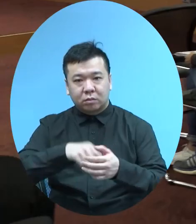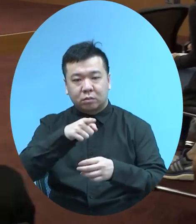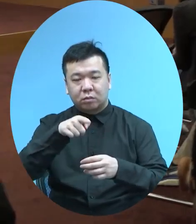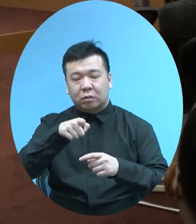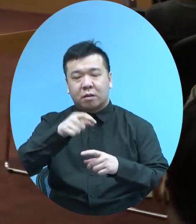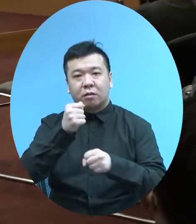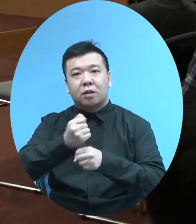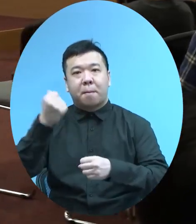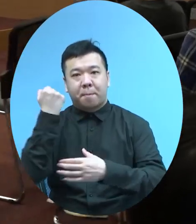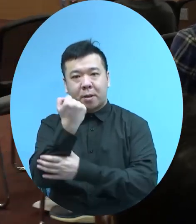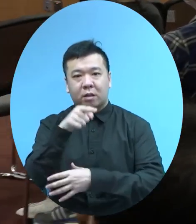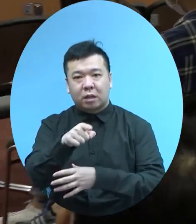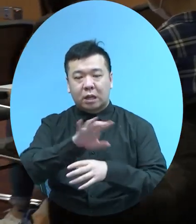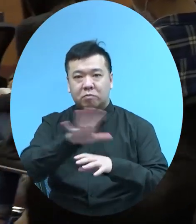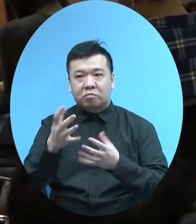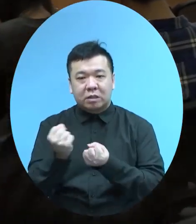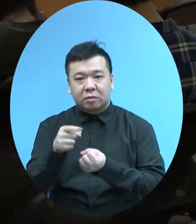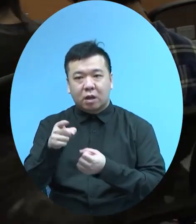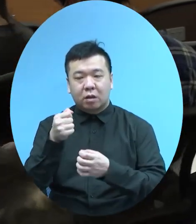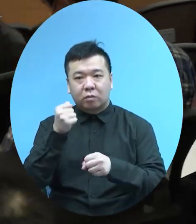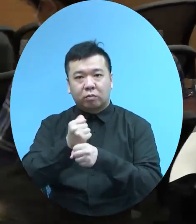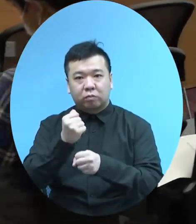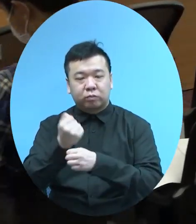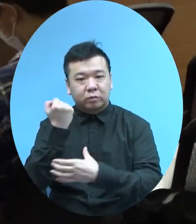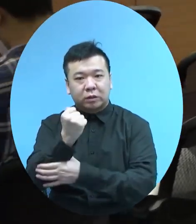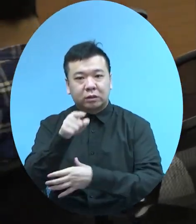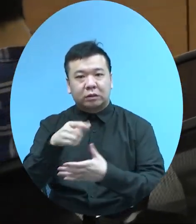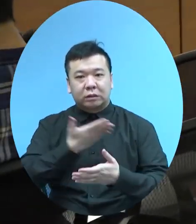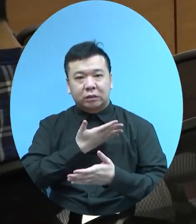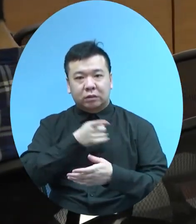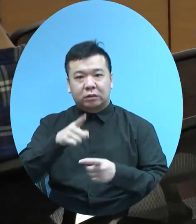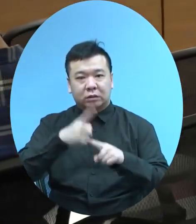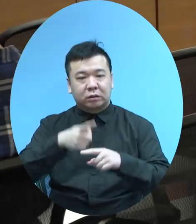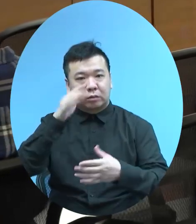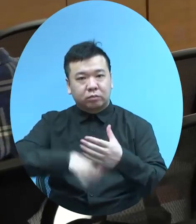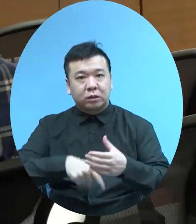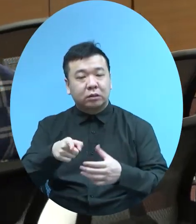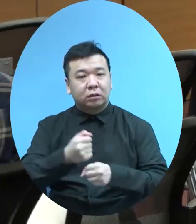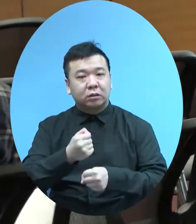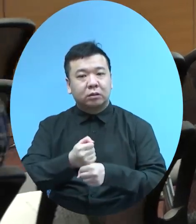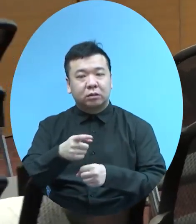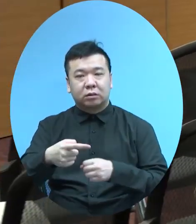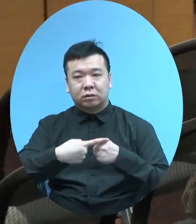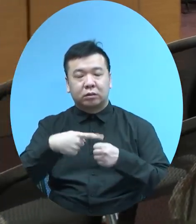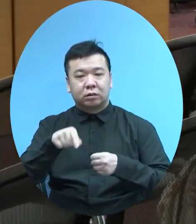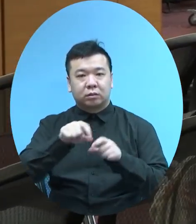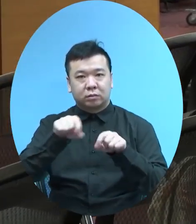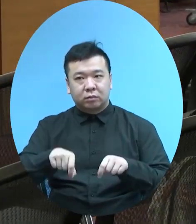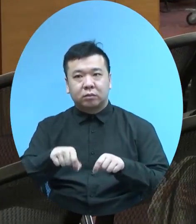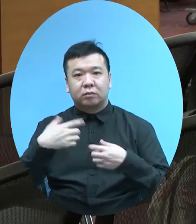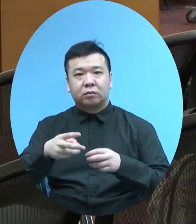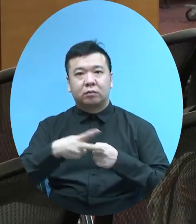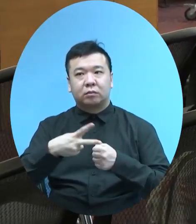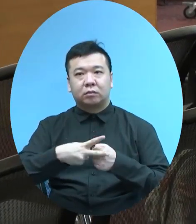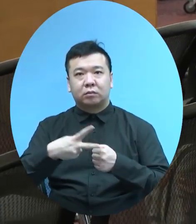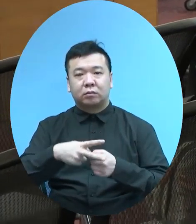其實即係 HA 係咪唔接受佢哋係罷工咧？即係堅持佢哋只係缺勤咧？即係呢個係第一條問題。另